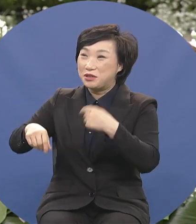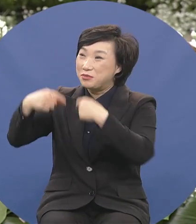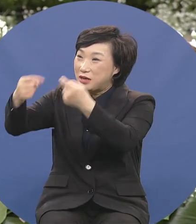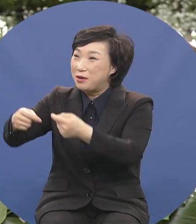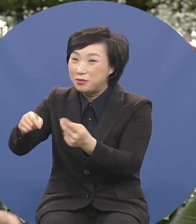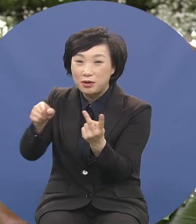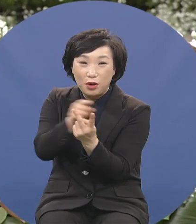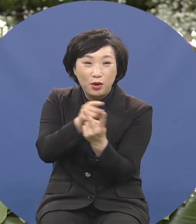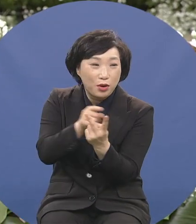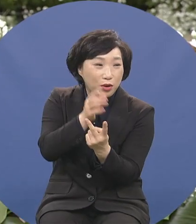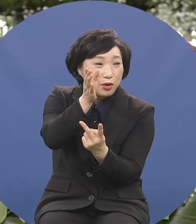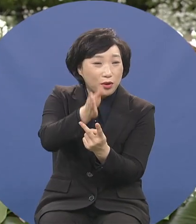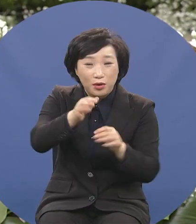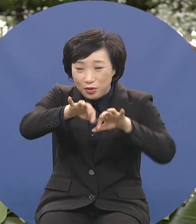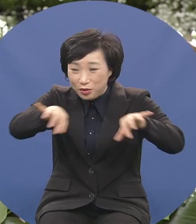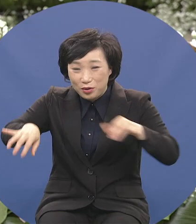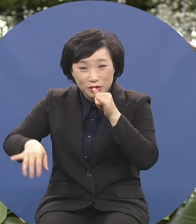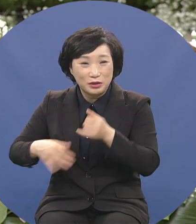참여하는 것이냐.